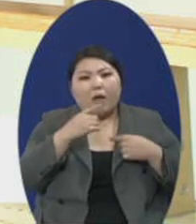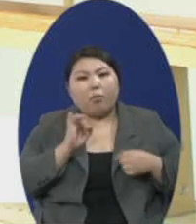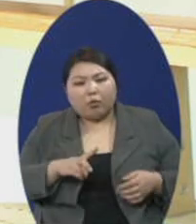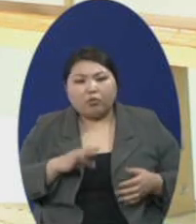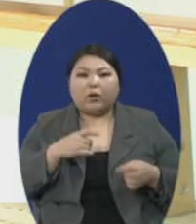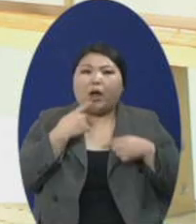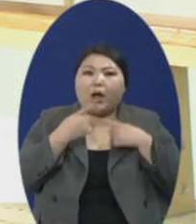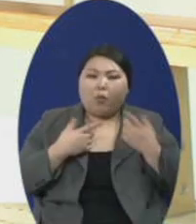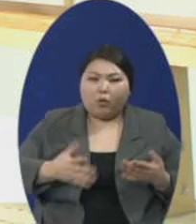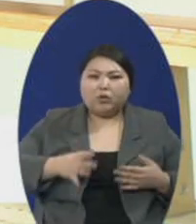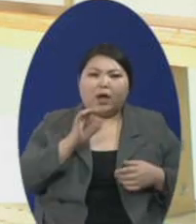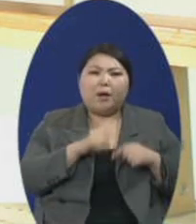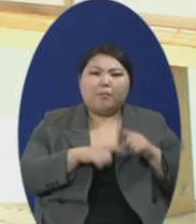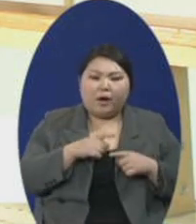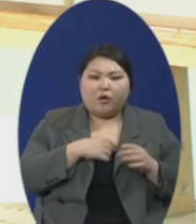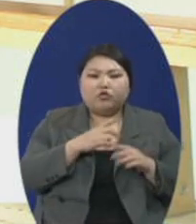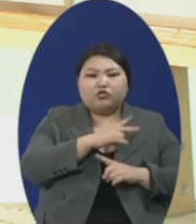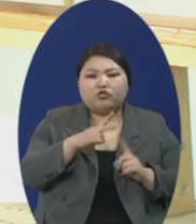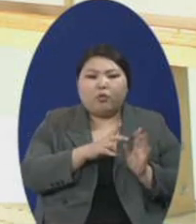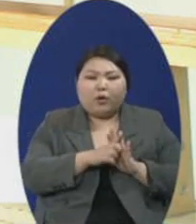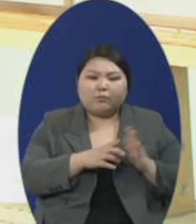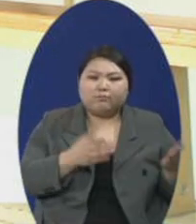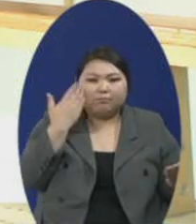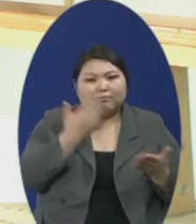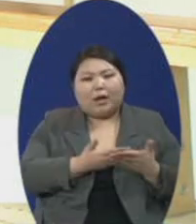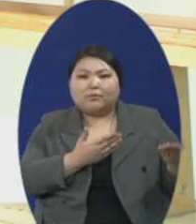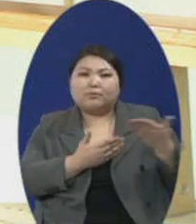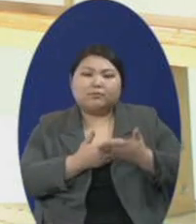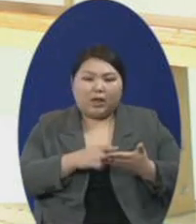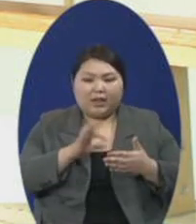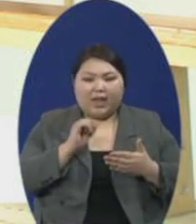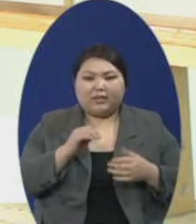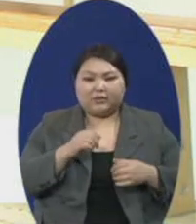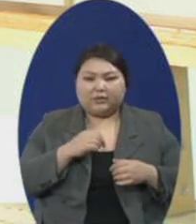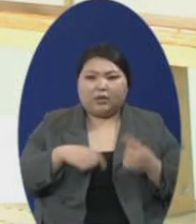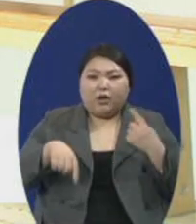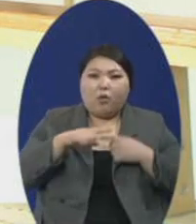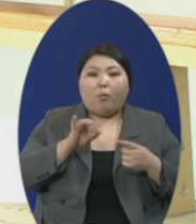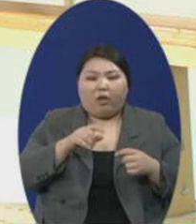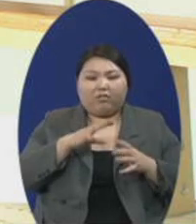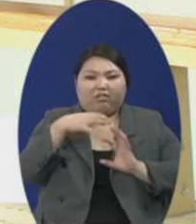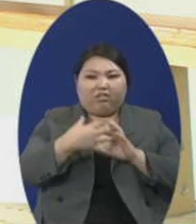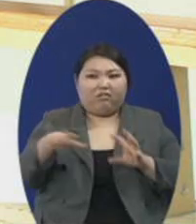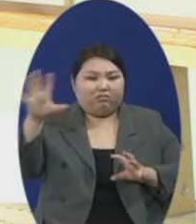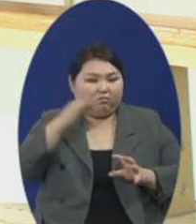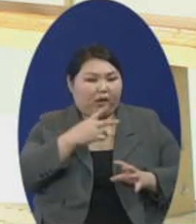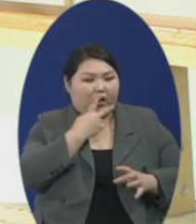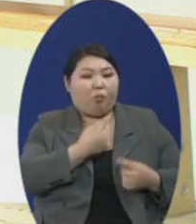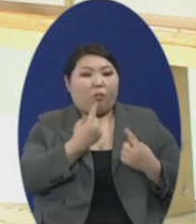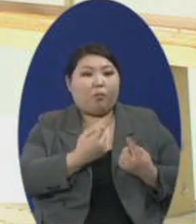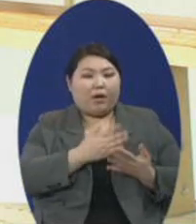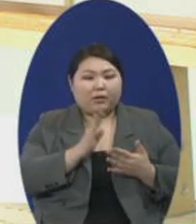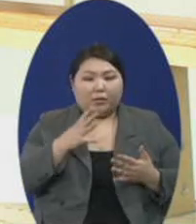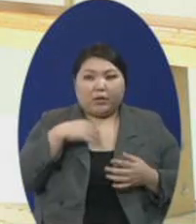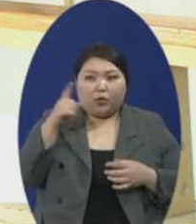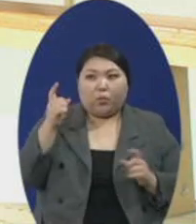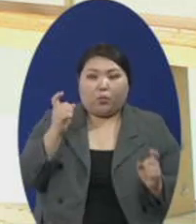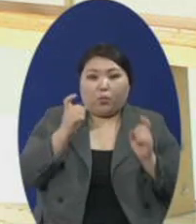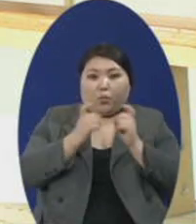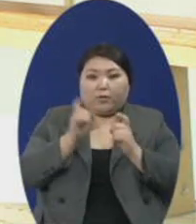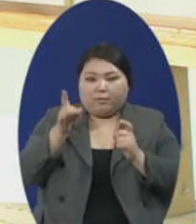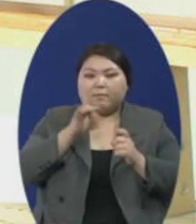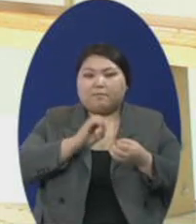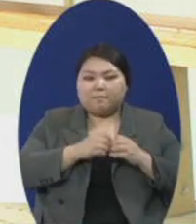бол ямар тааламжтай нөхцөл санал болгох бол яаж иргэн ирэх бол гэдэг дэлхийг үлээж байгаа. Тийм ч учраас бид тэр